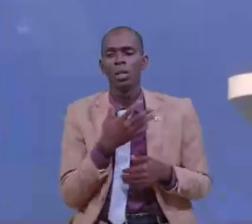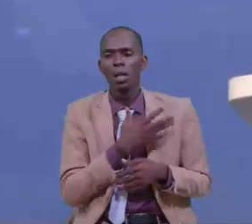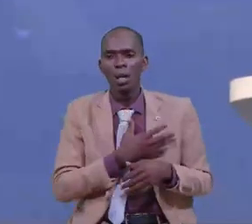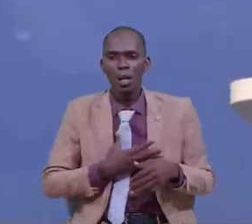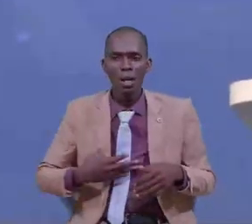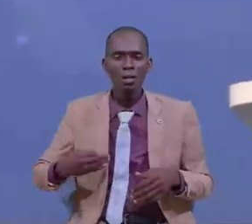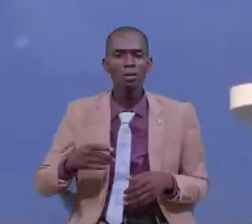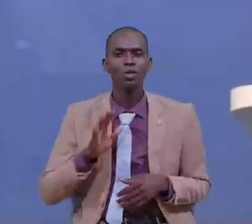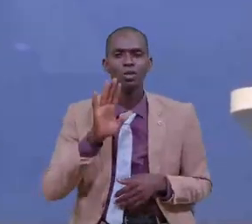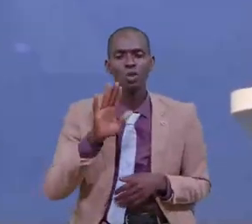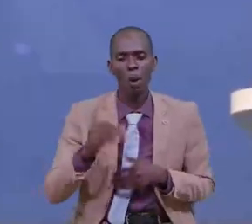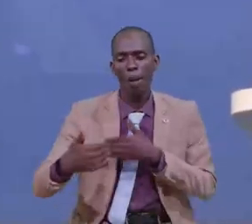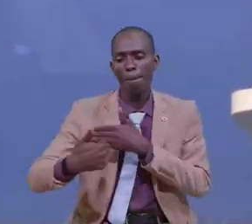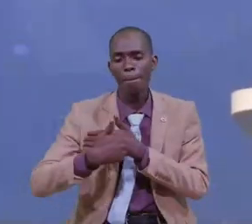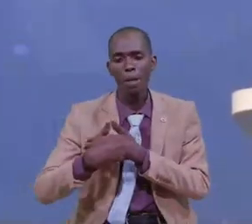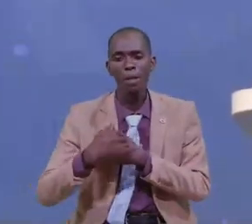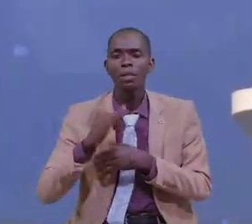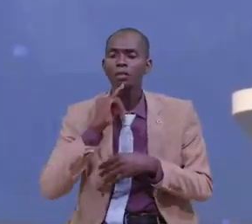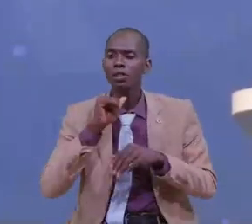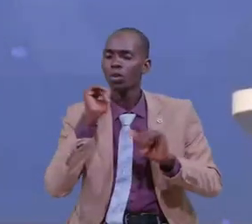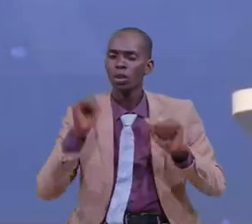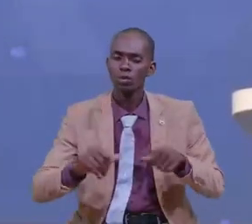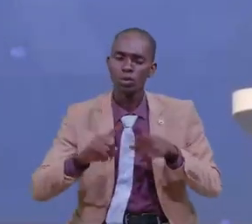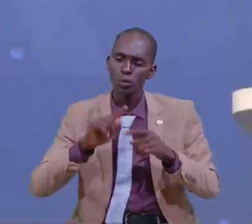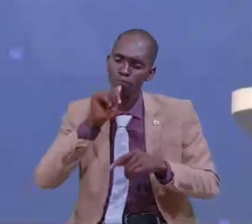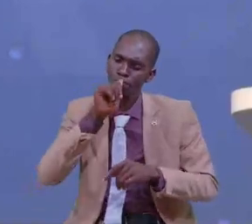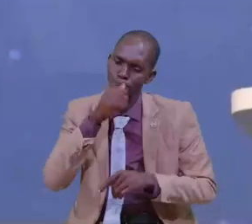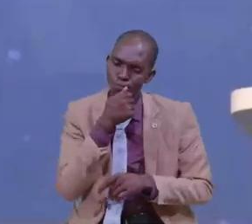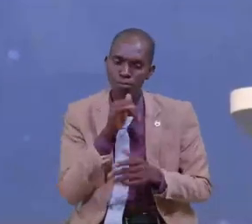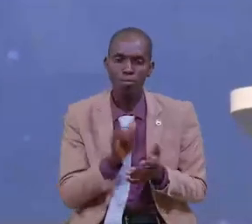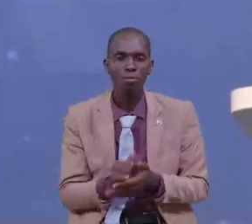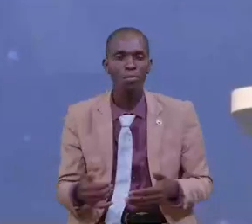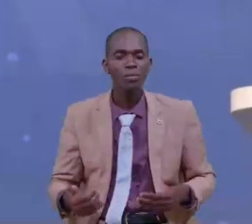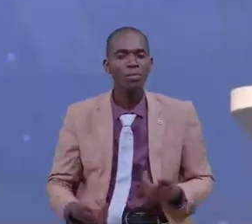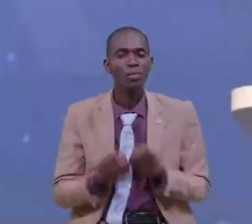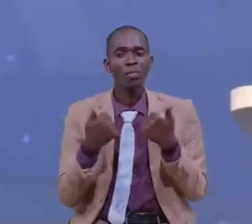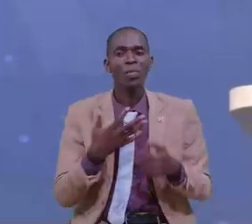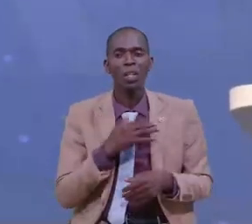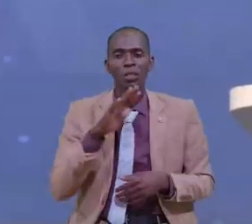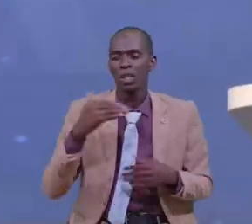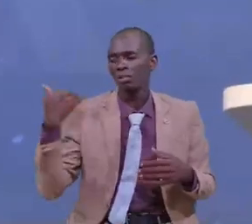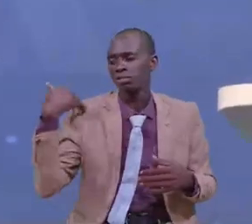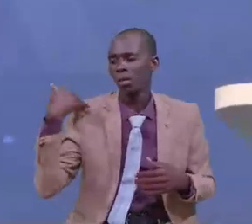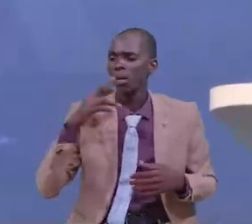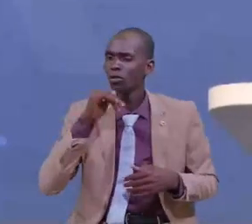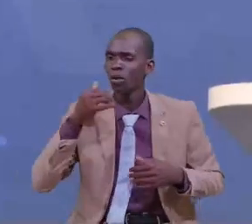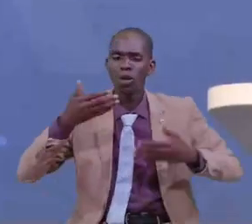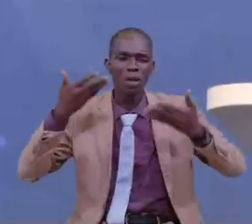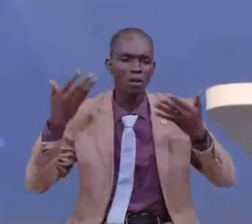Et ton dos n'est pas, n'arrive pas à, à tenir ce défi. Et tes épaules